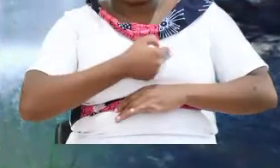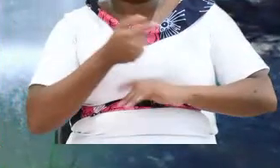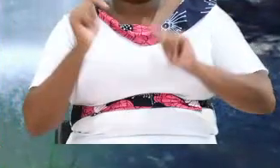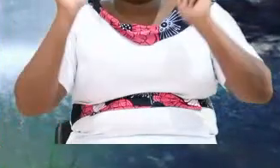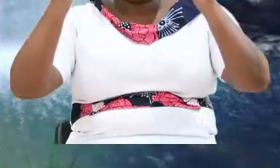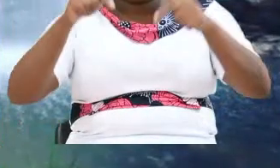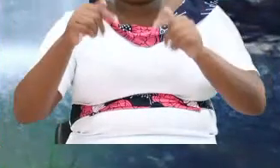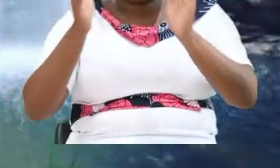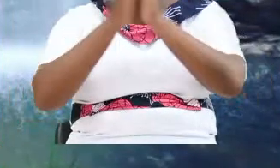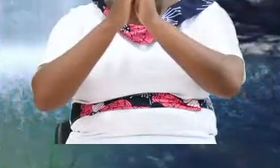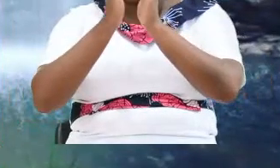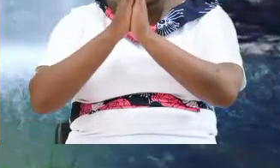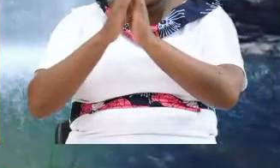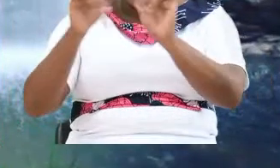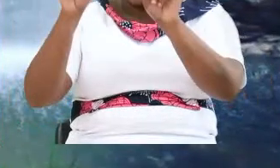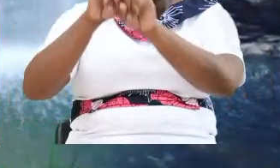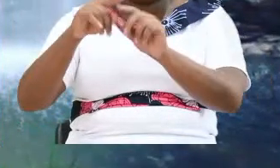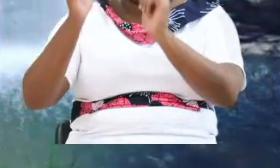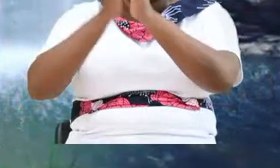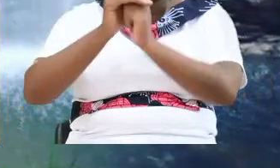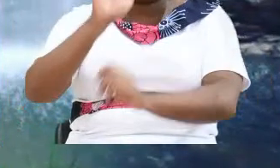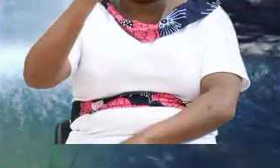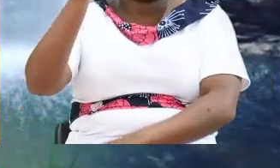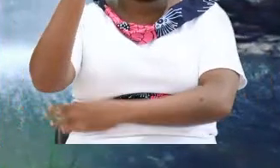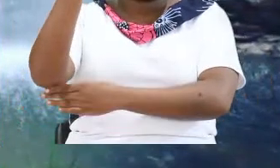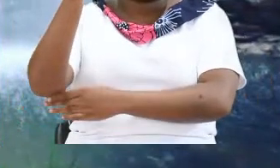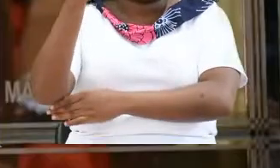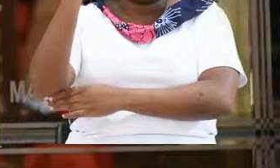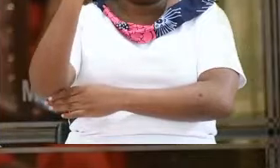Tumekuja tulisifu na kuliabudu jina lake.